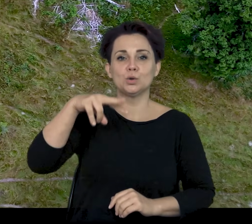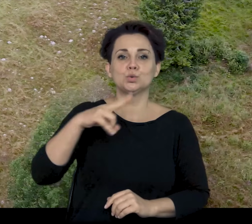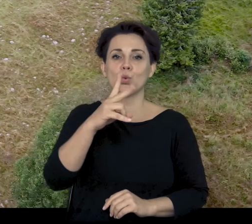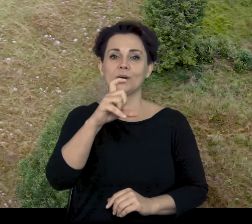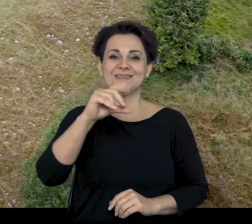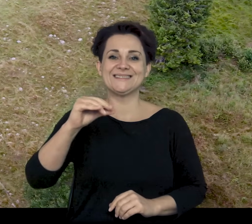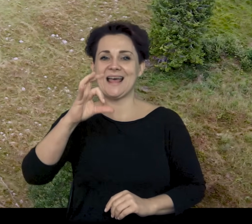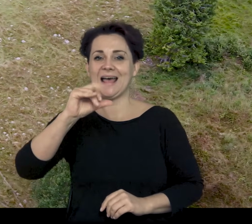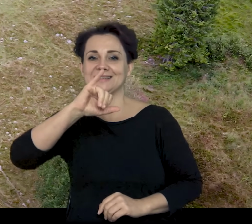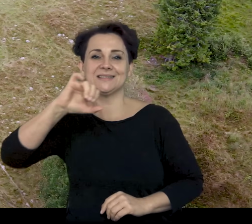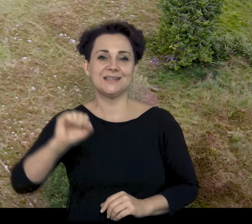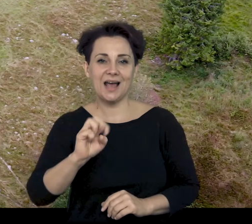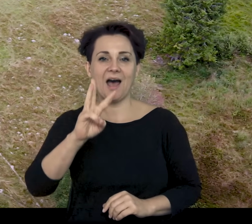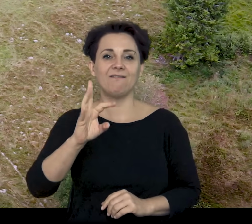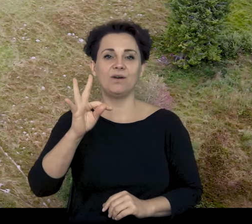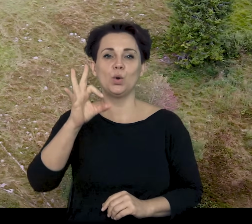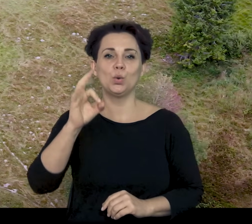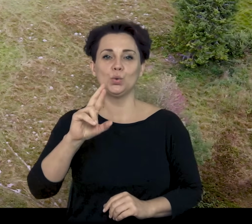zarastania terenów otwartych.